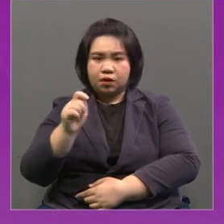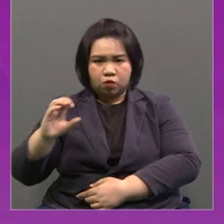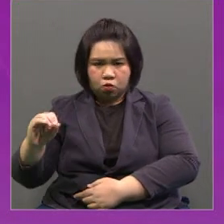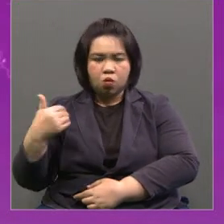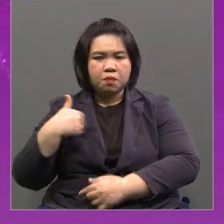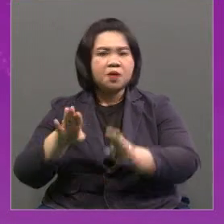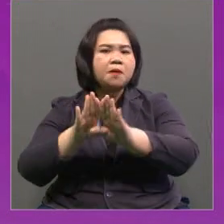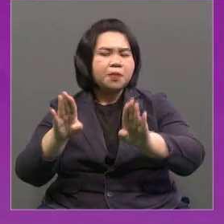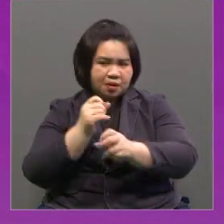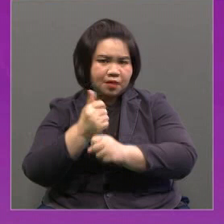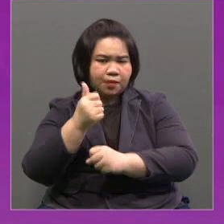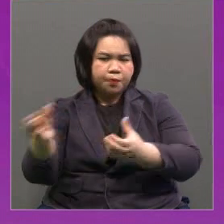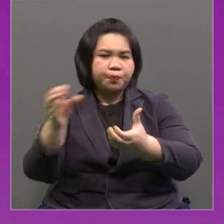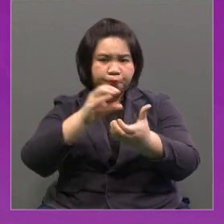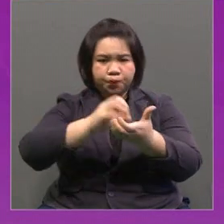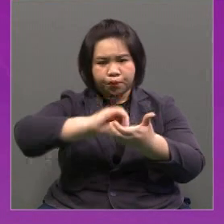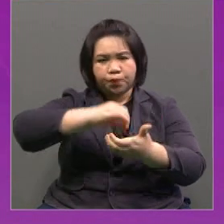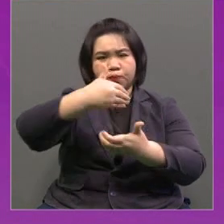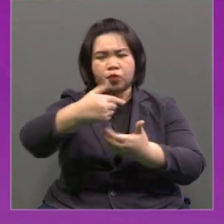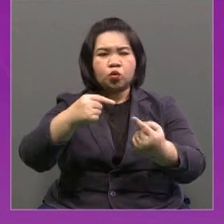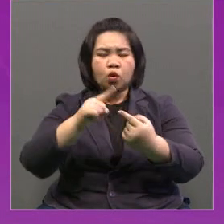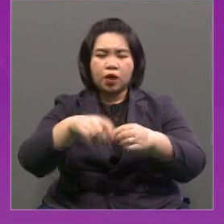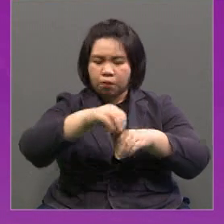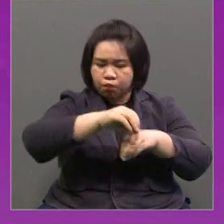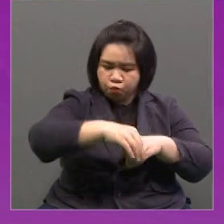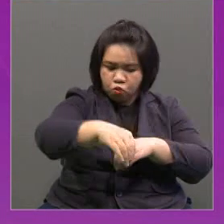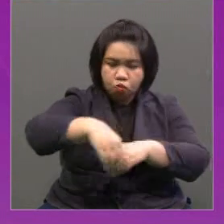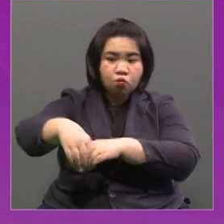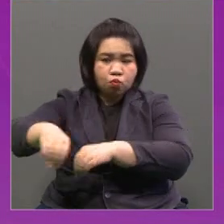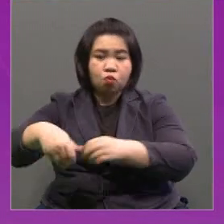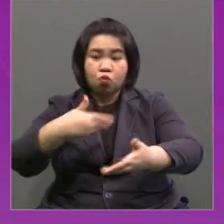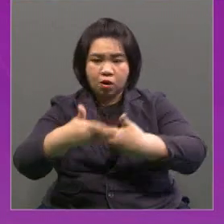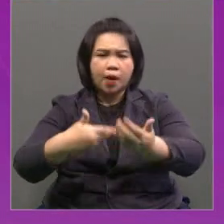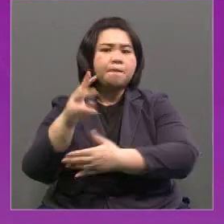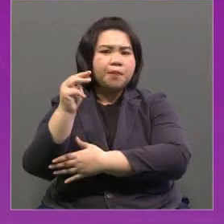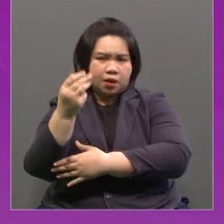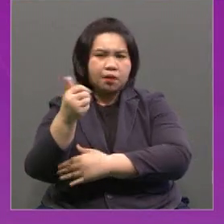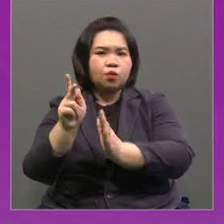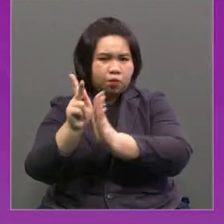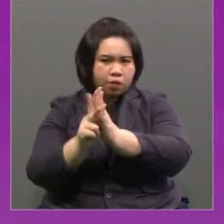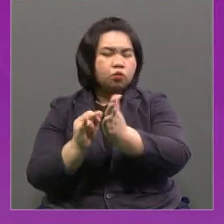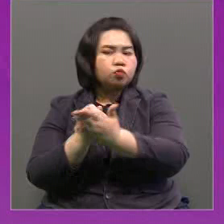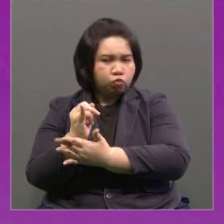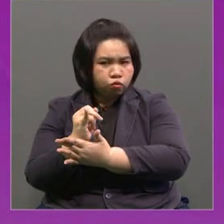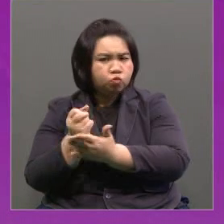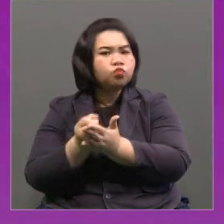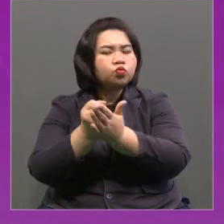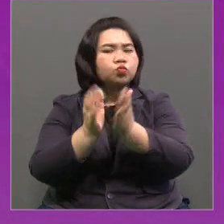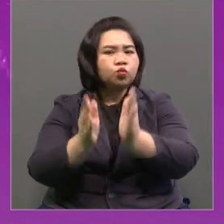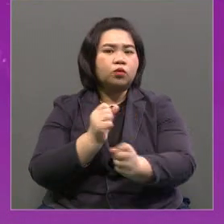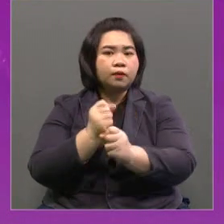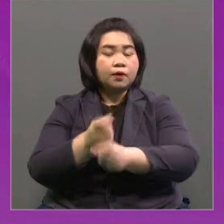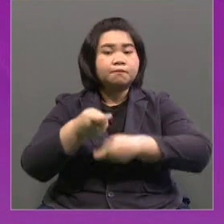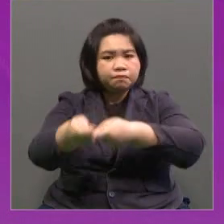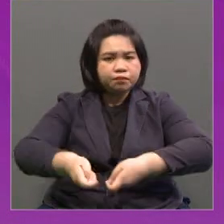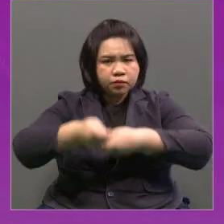เป็แปลตฟอรม E3 ค่ะสนับสนุนการปลูกปากเศษฐกิจ และการค้าไม้ที่ถูกกฎหมายเพื่อช่เหอกระเศษตกรใ